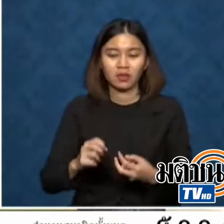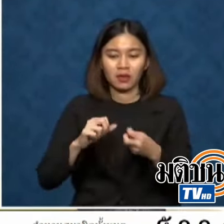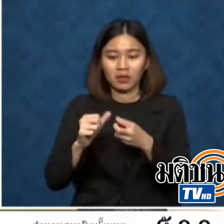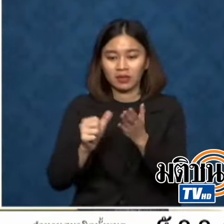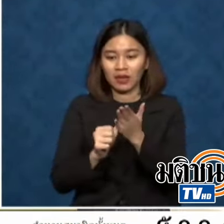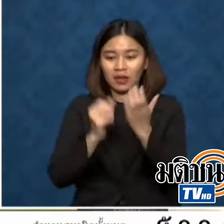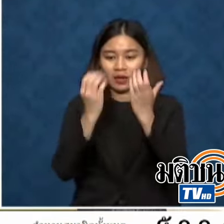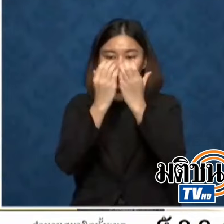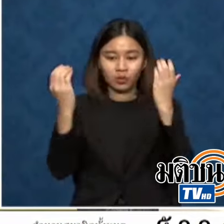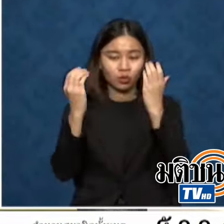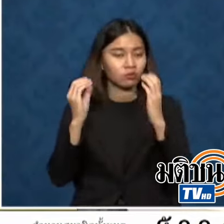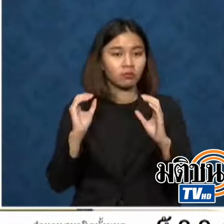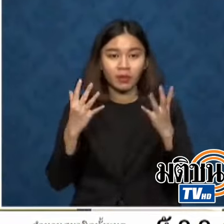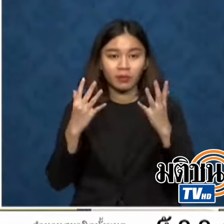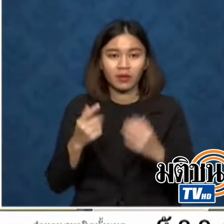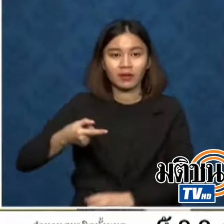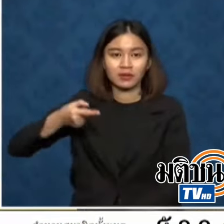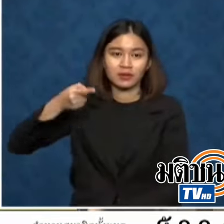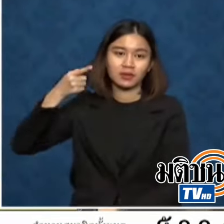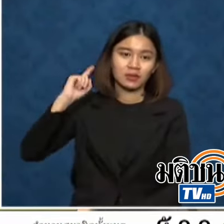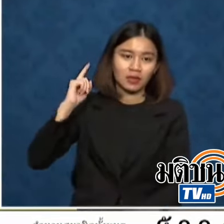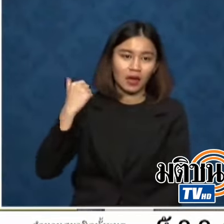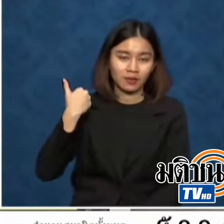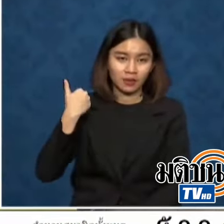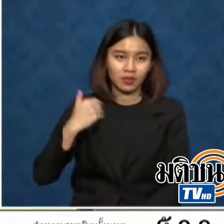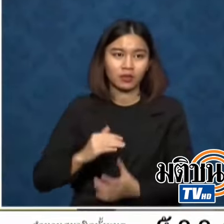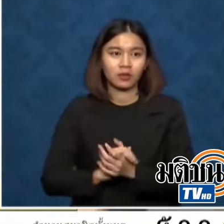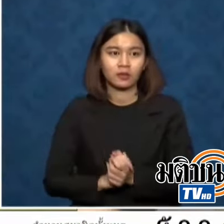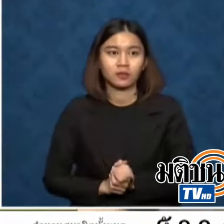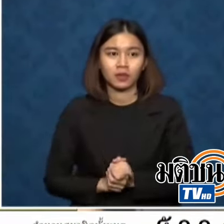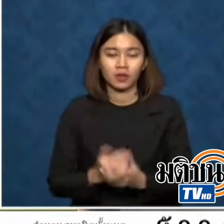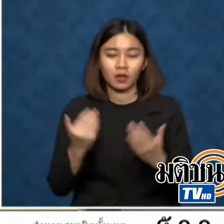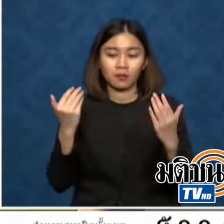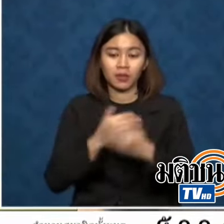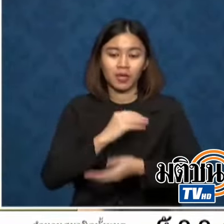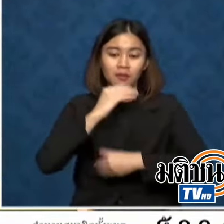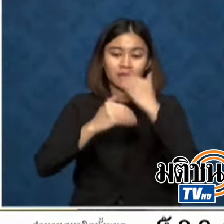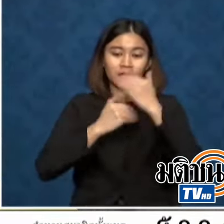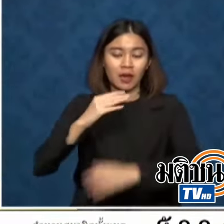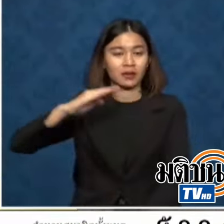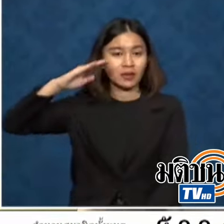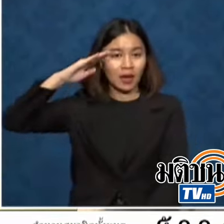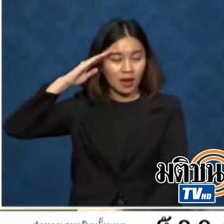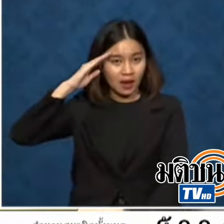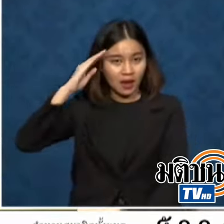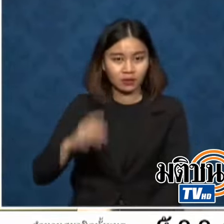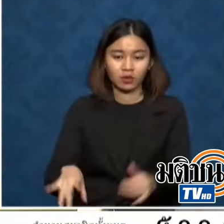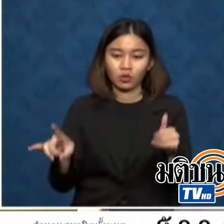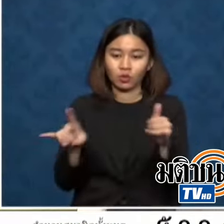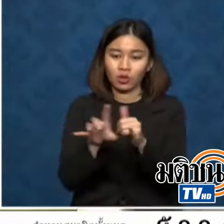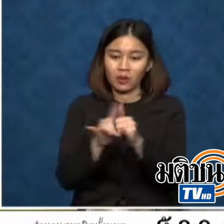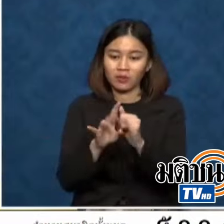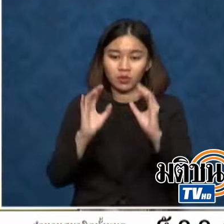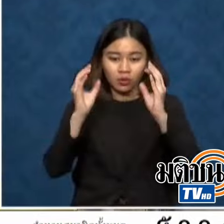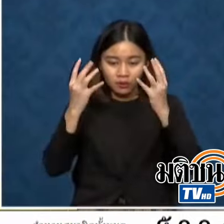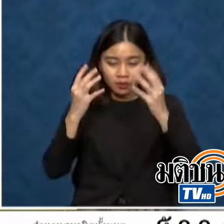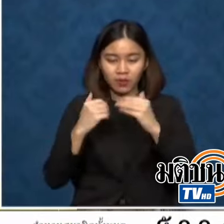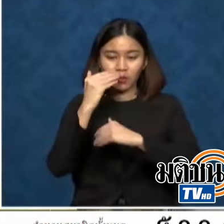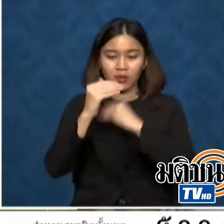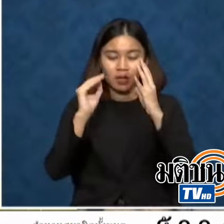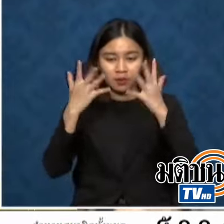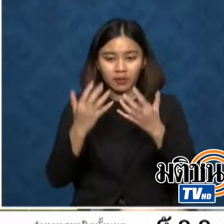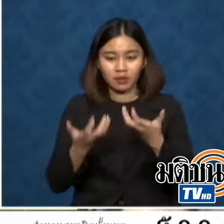รัฐธรรมนูญอันนี้ล่าช้ามืดปฏิรูปกองทัพมืดมนต์คุณภาพชีวิตและมืด